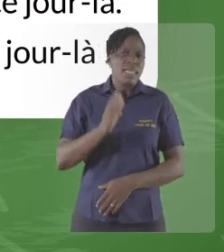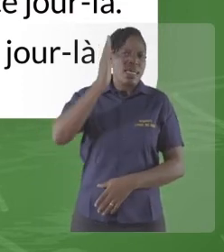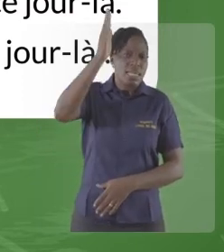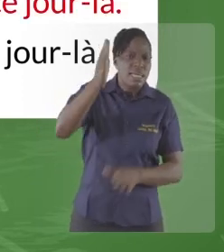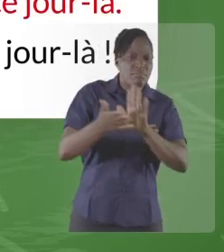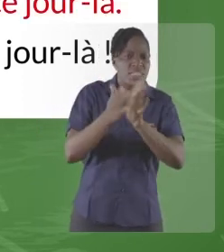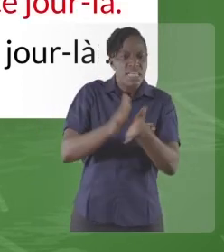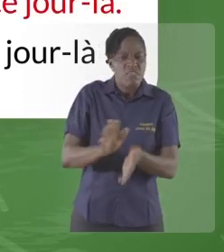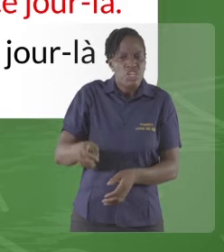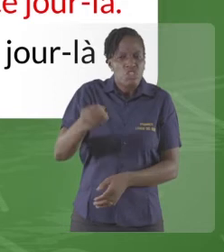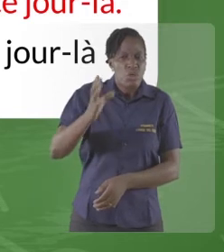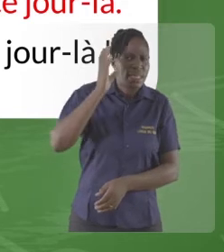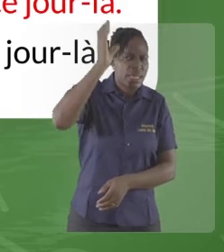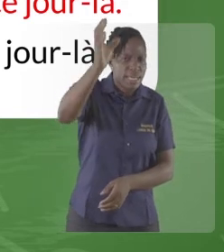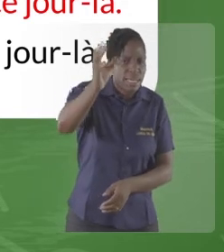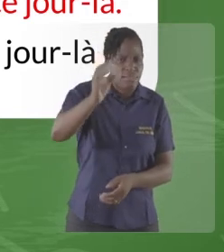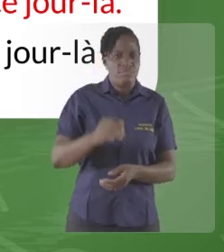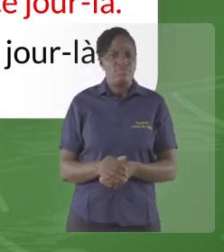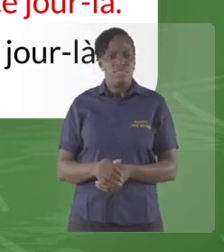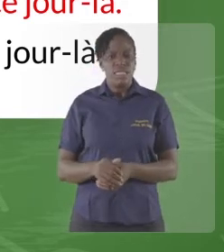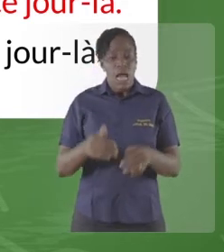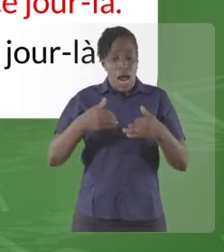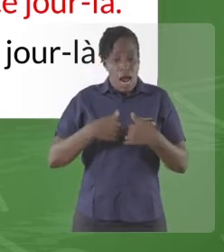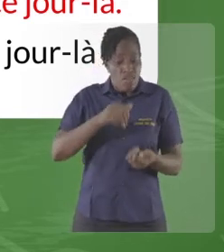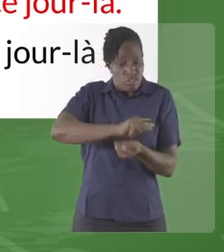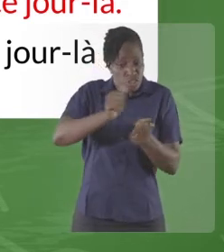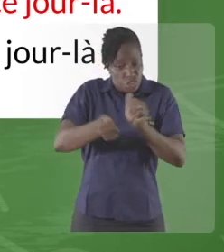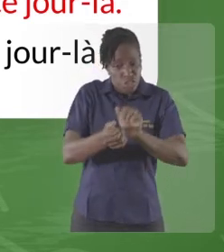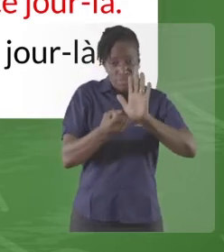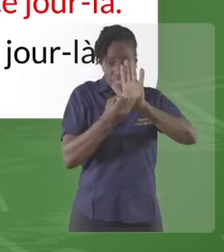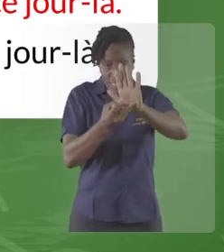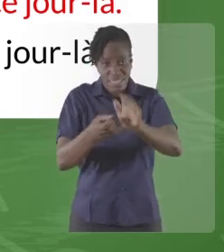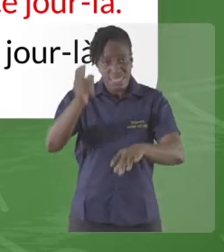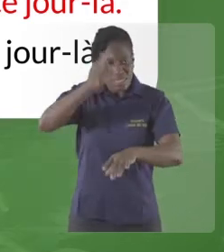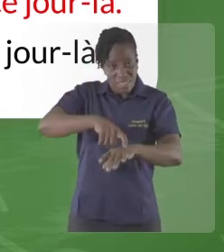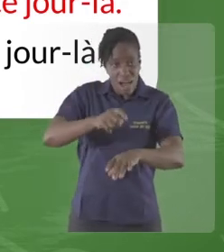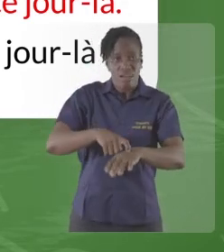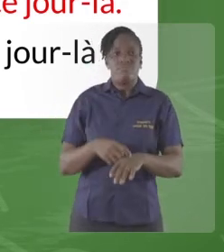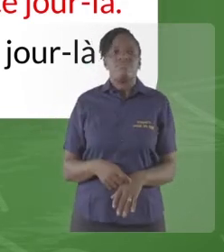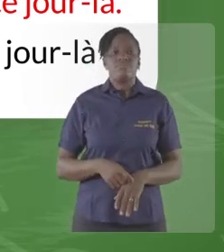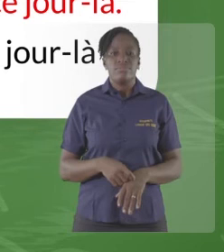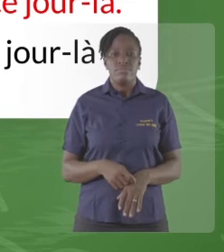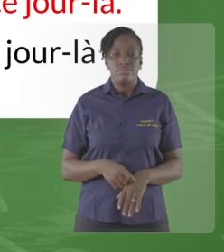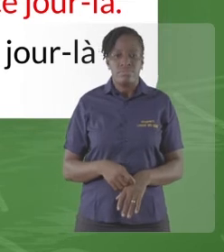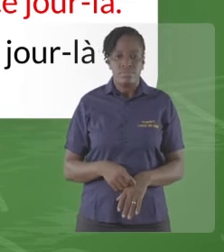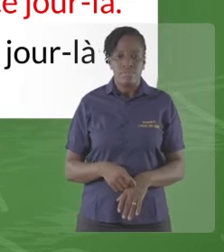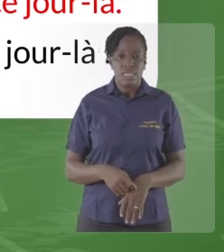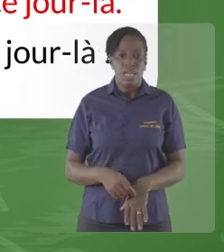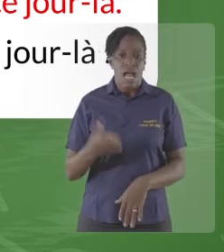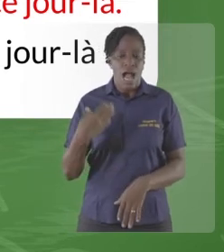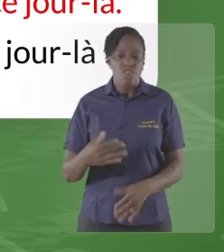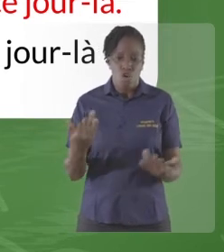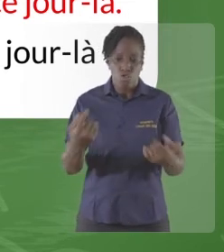Et nous avons aussi le changement de l'indice de temps. Dans cette phrase, nous avons ce